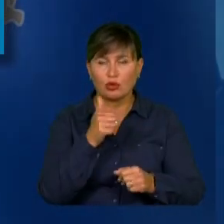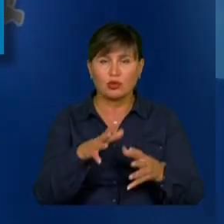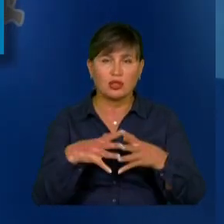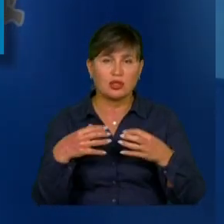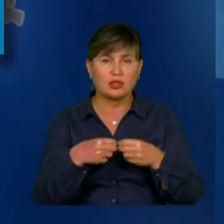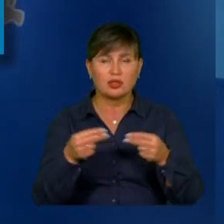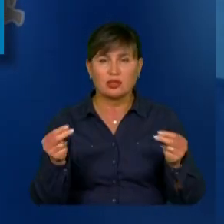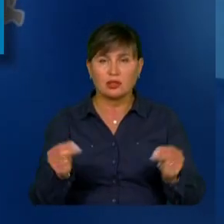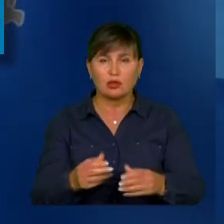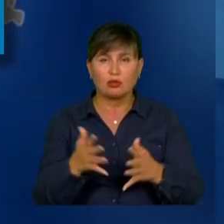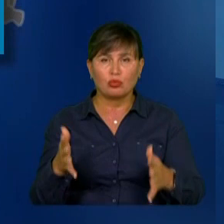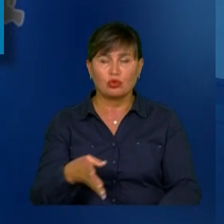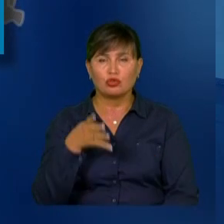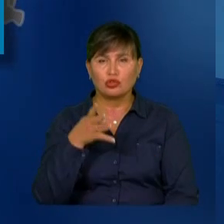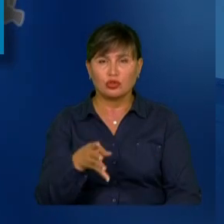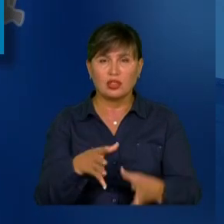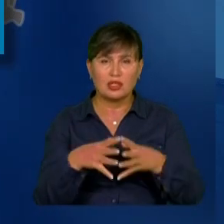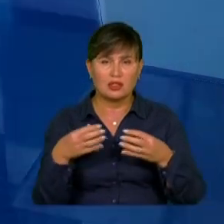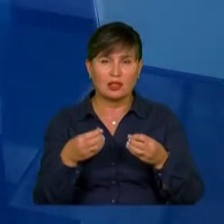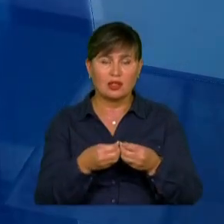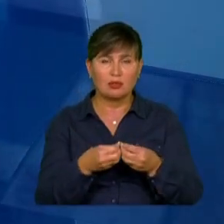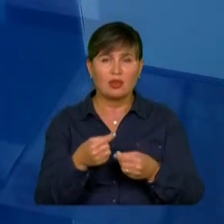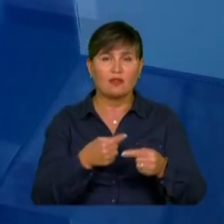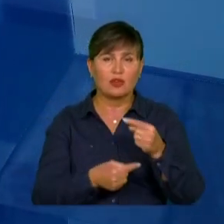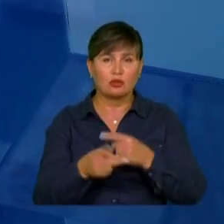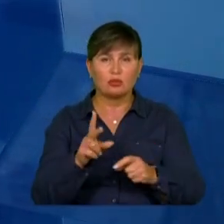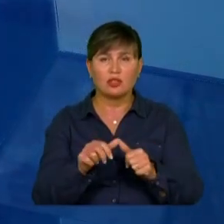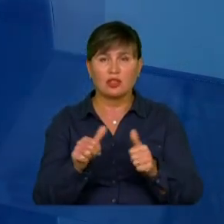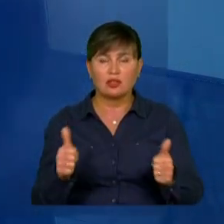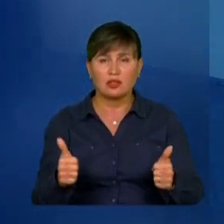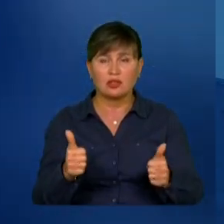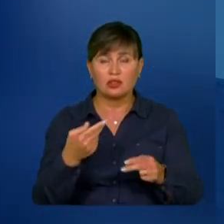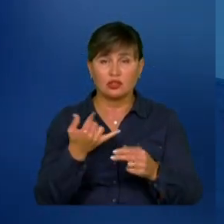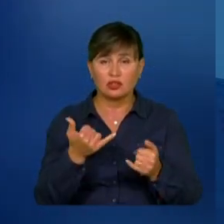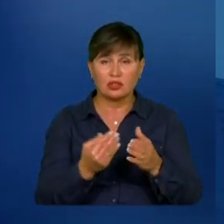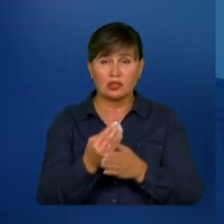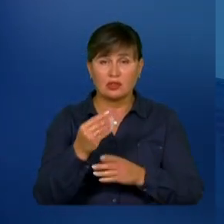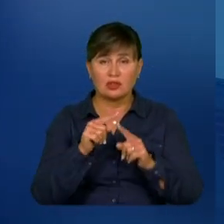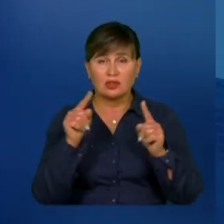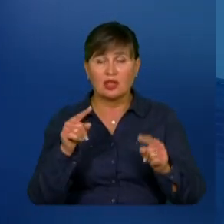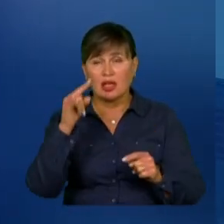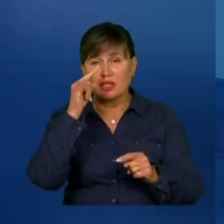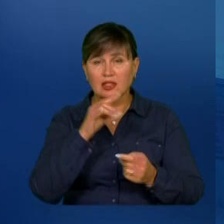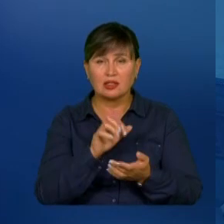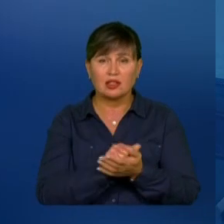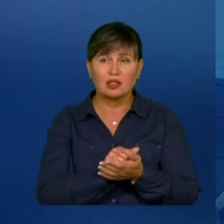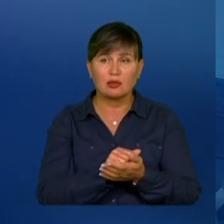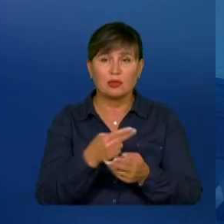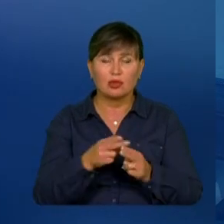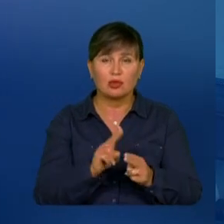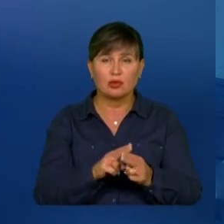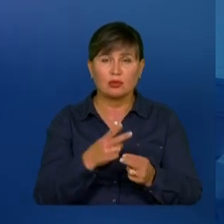связали себя больше 4000 пар. Но вернемся к разводам. По данным портала Wisewater, Казахстан занимает по этому